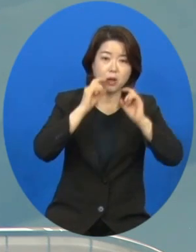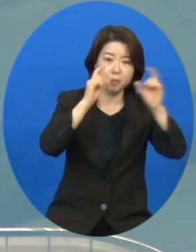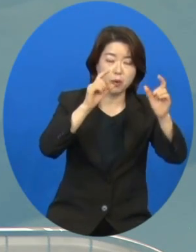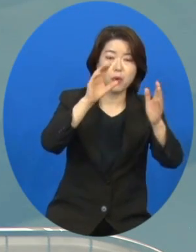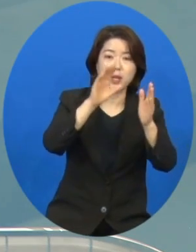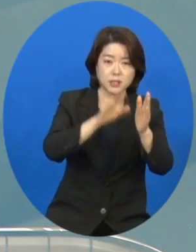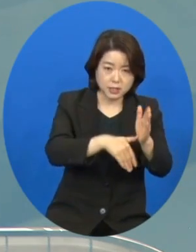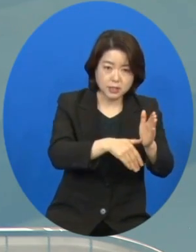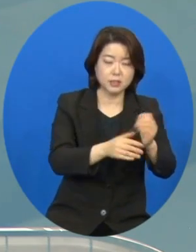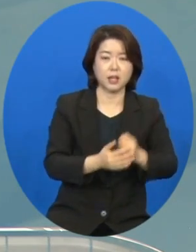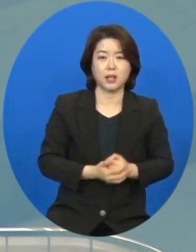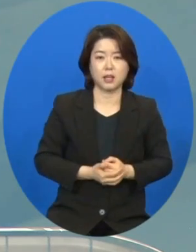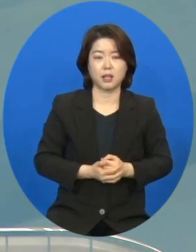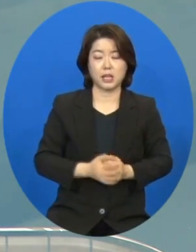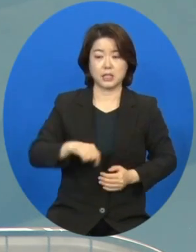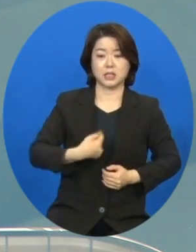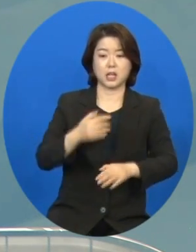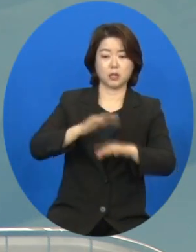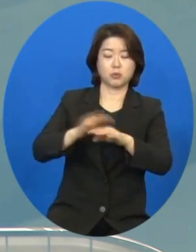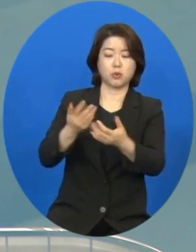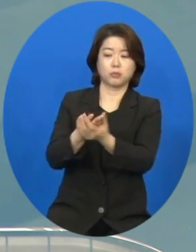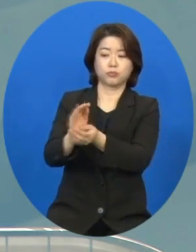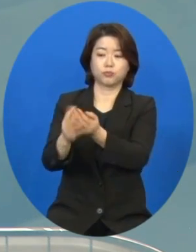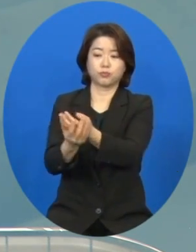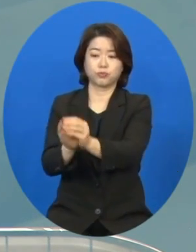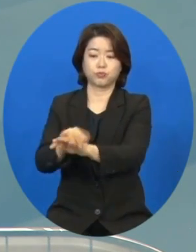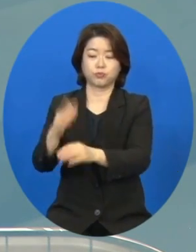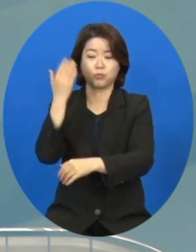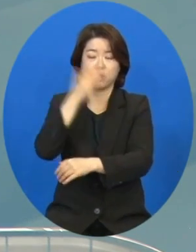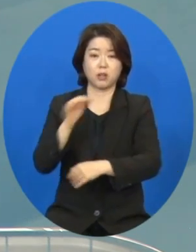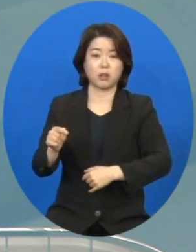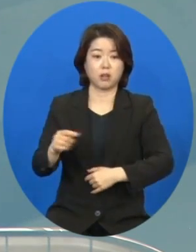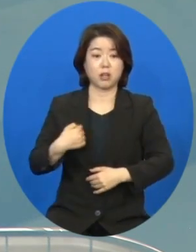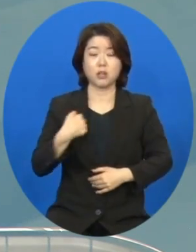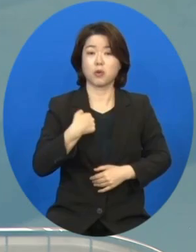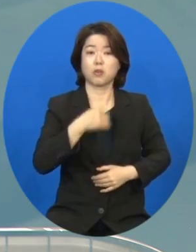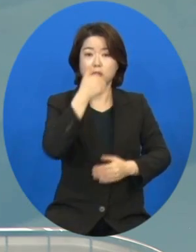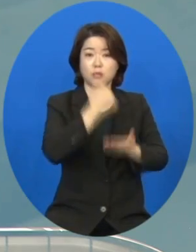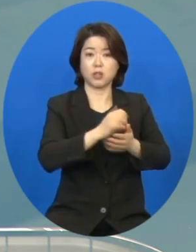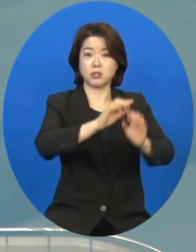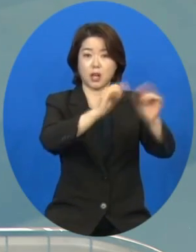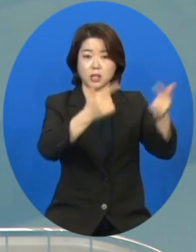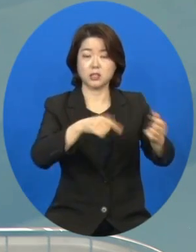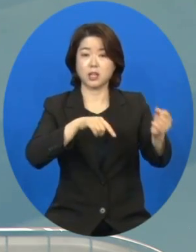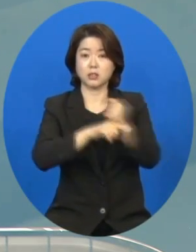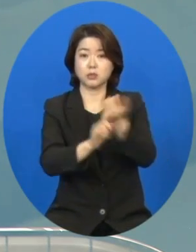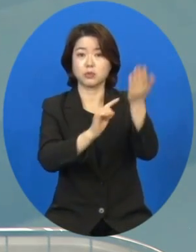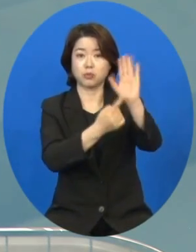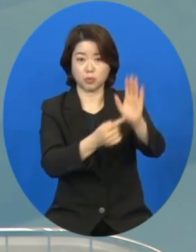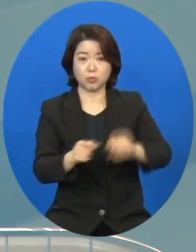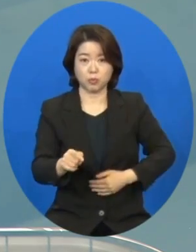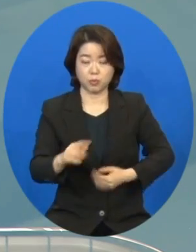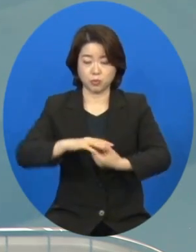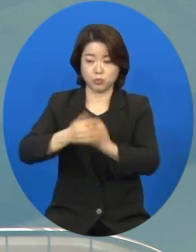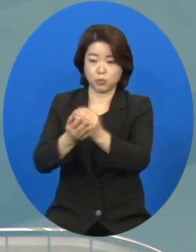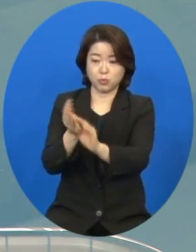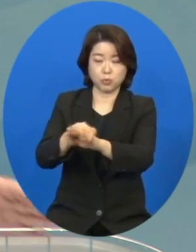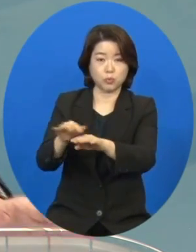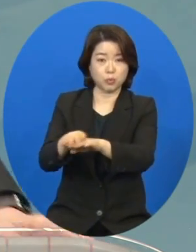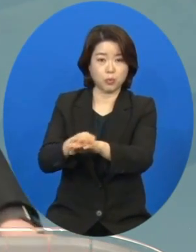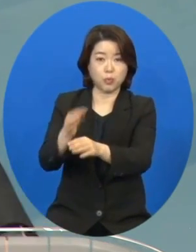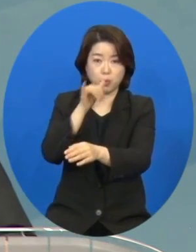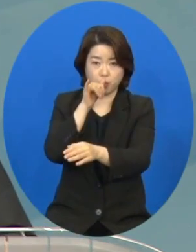때 손을 씻었어요. 이거 내 죄가 아니다. 그런 뜻으로. 그렇지만 결국